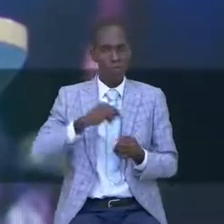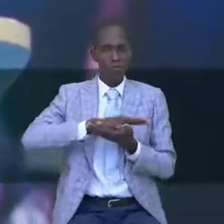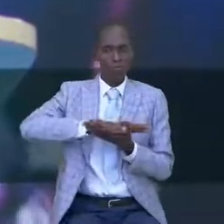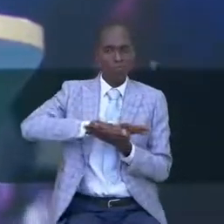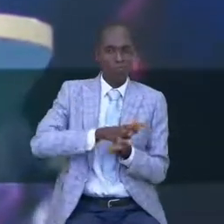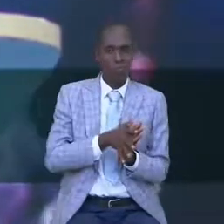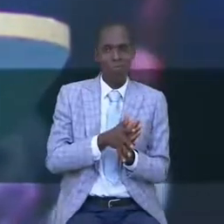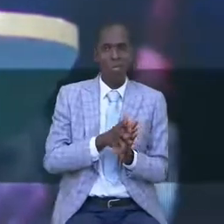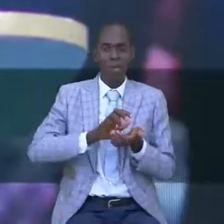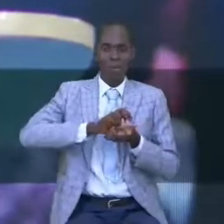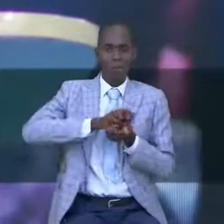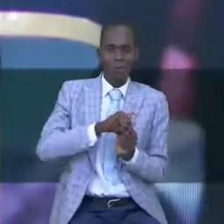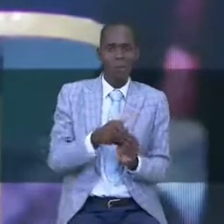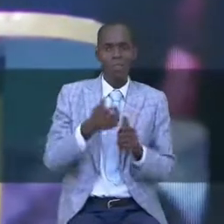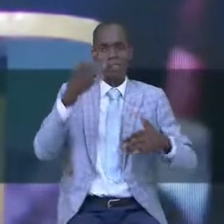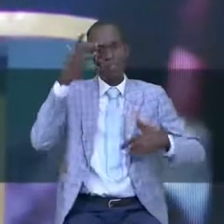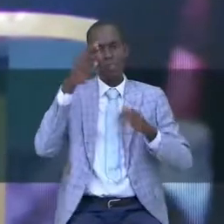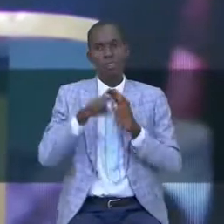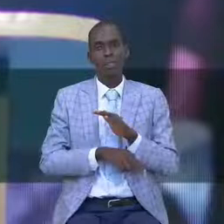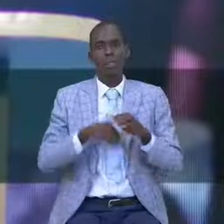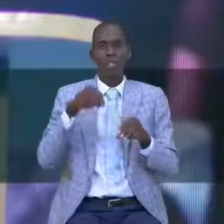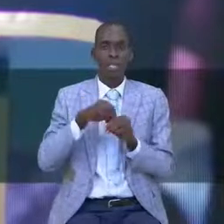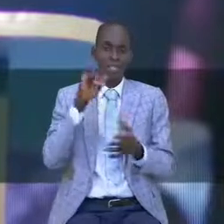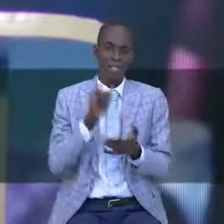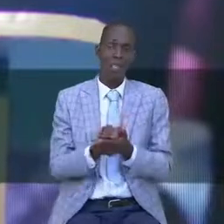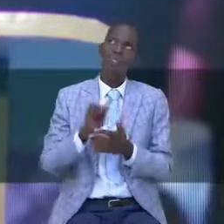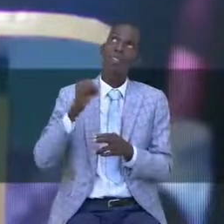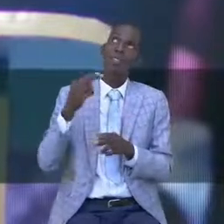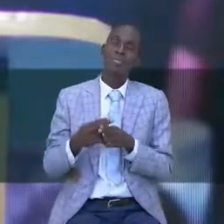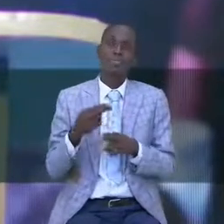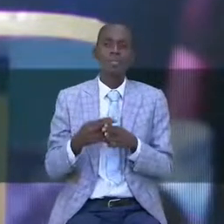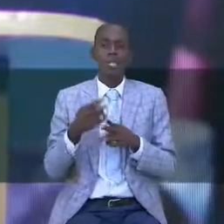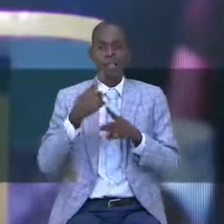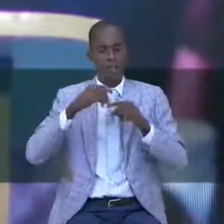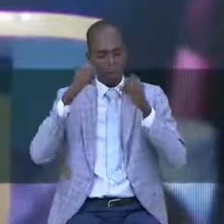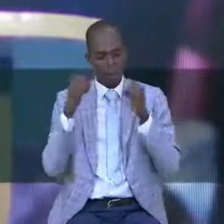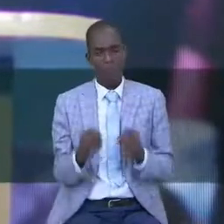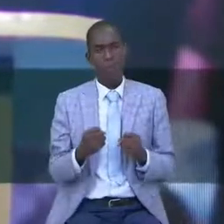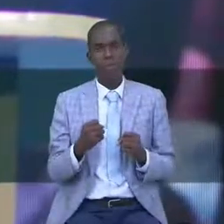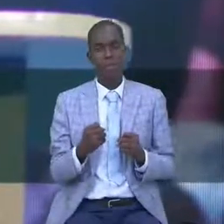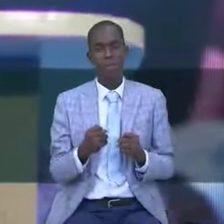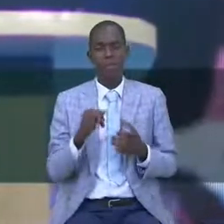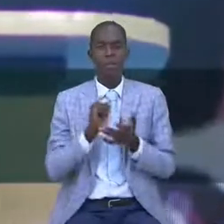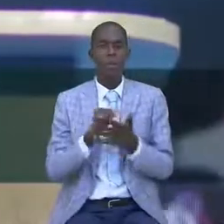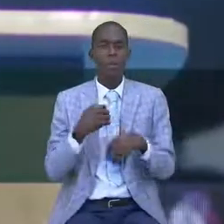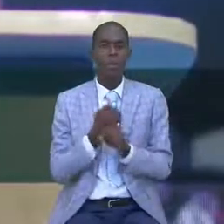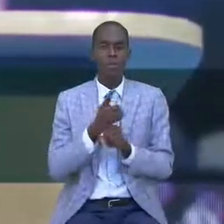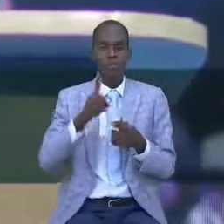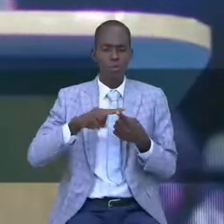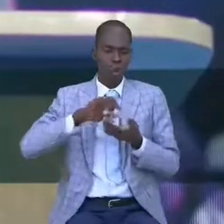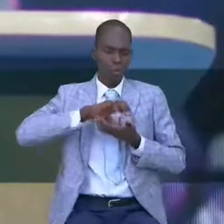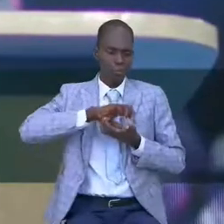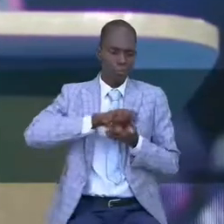le pouvoir de piétiner les maladies en ce nom.